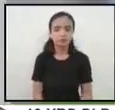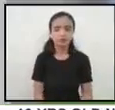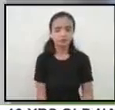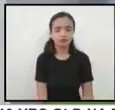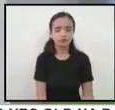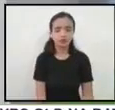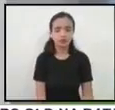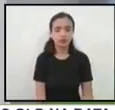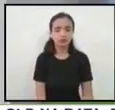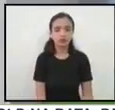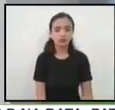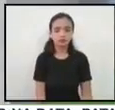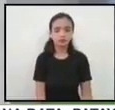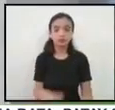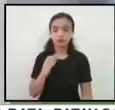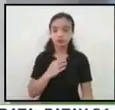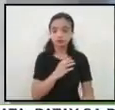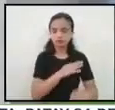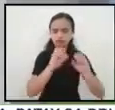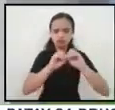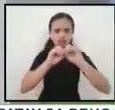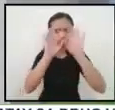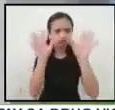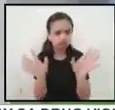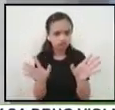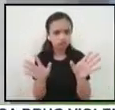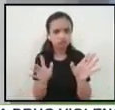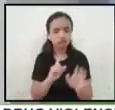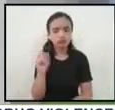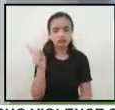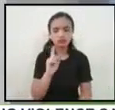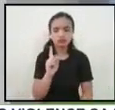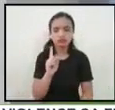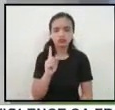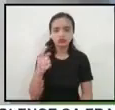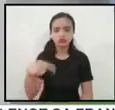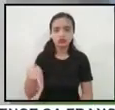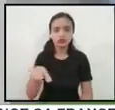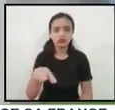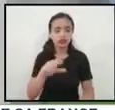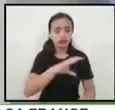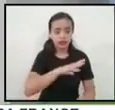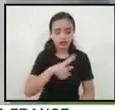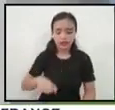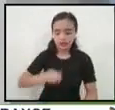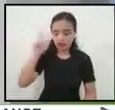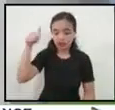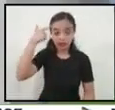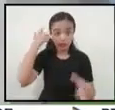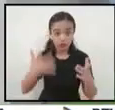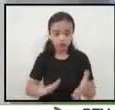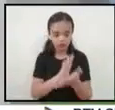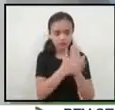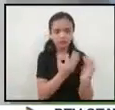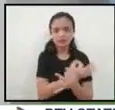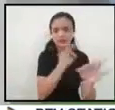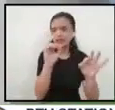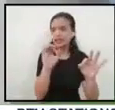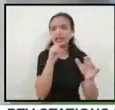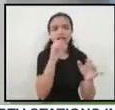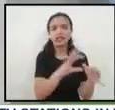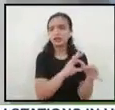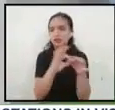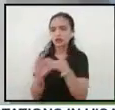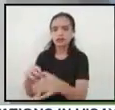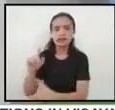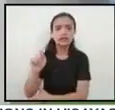Nalinaw ng Kamara na walang kaugnayan sa pagpapalaya nila kay Cagayan Governor Manuel Mamba ang inilabas na TRO ng